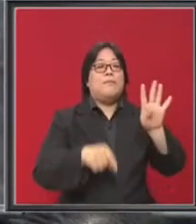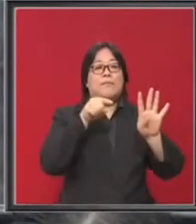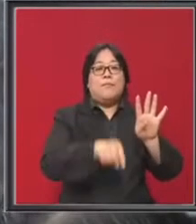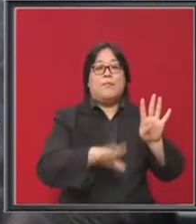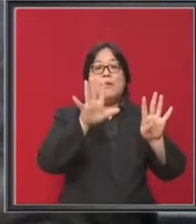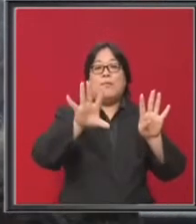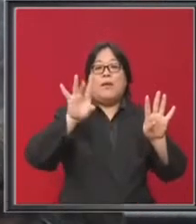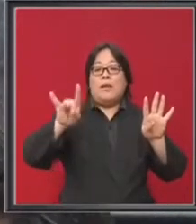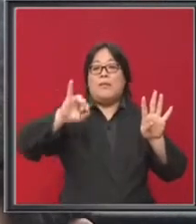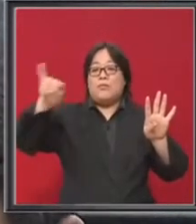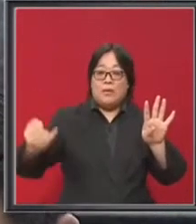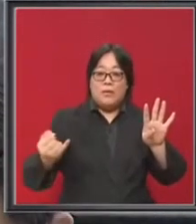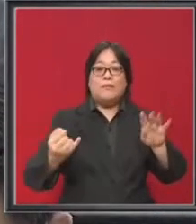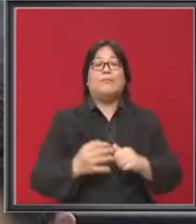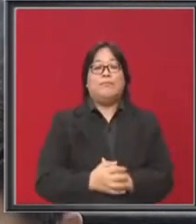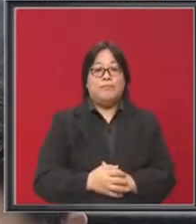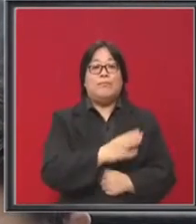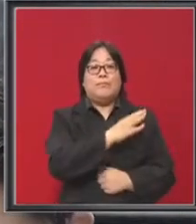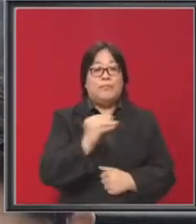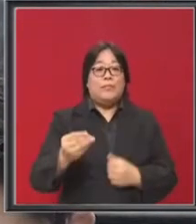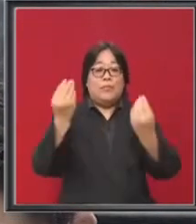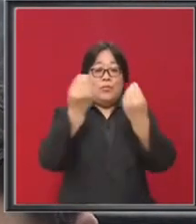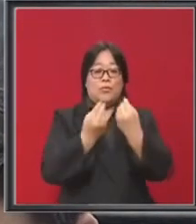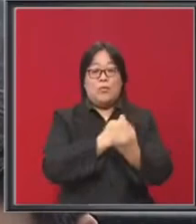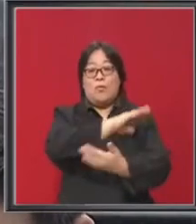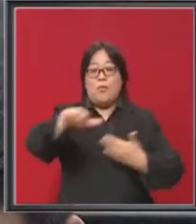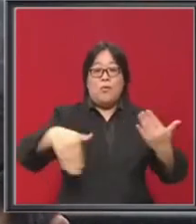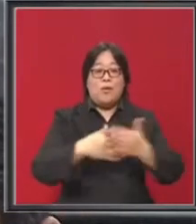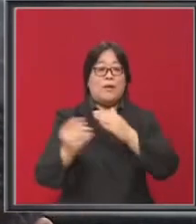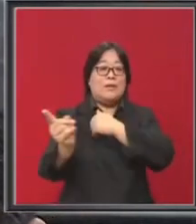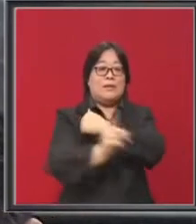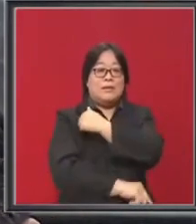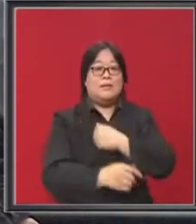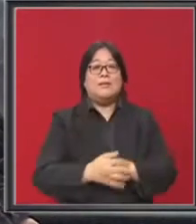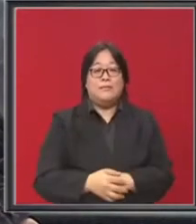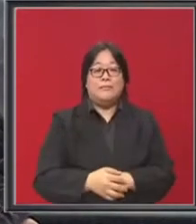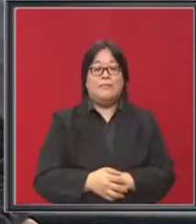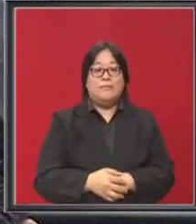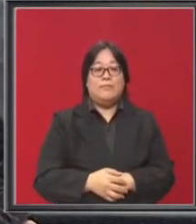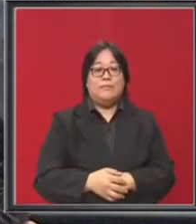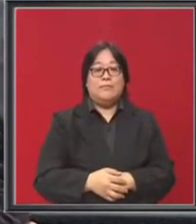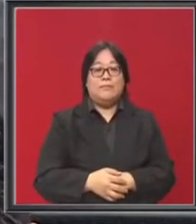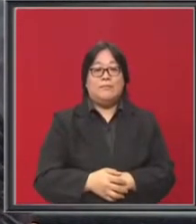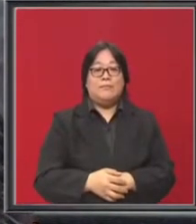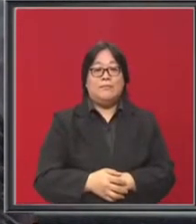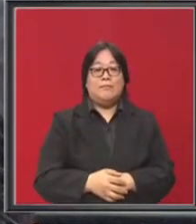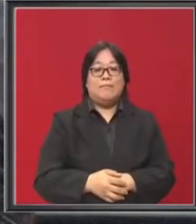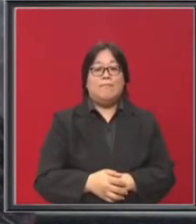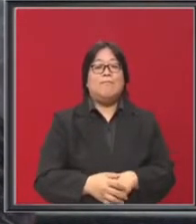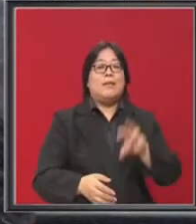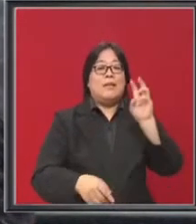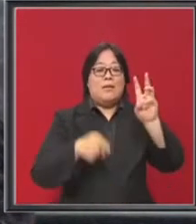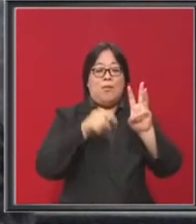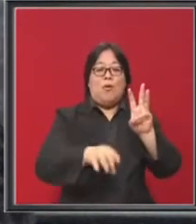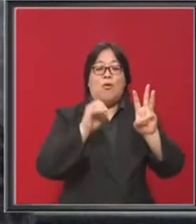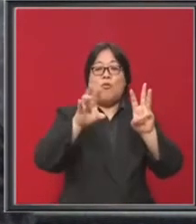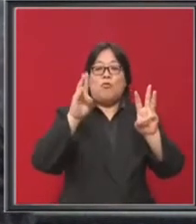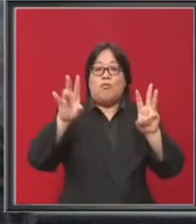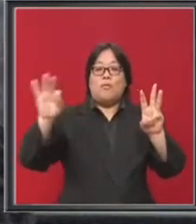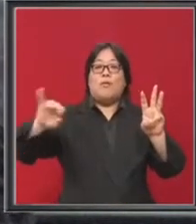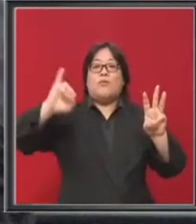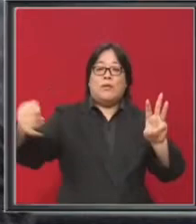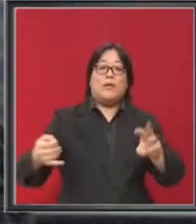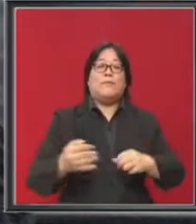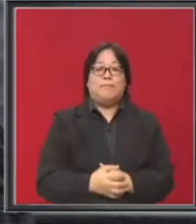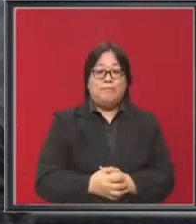YIMM melakukan 9juta menekel jumlah keseluruhan denda sebanyak enam 60079